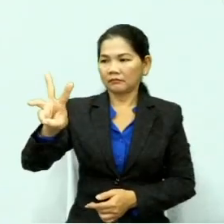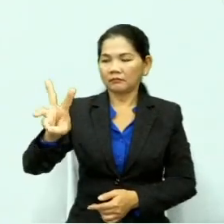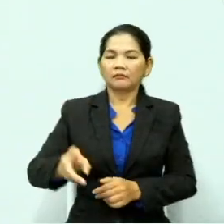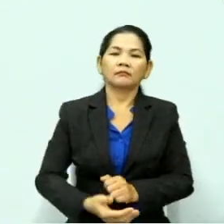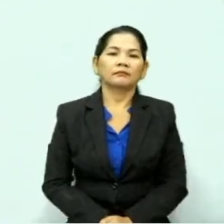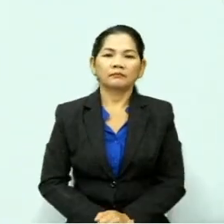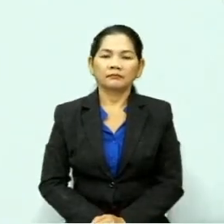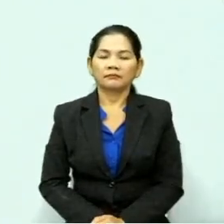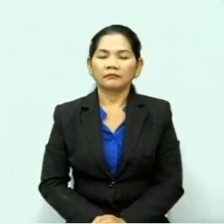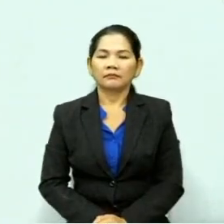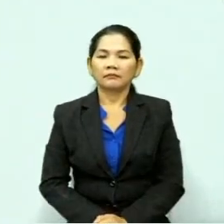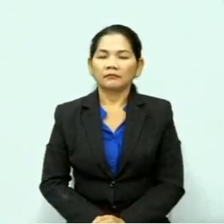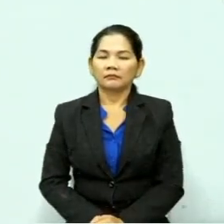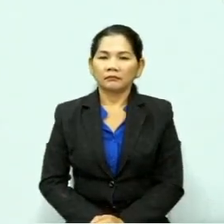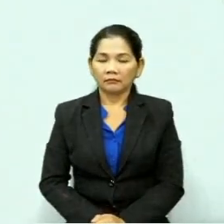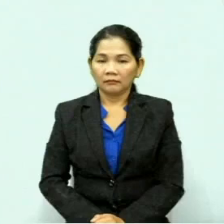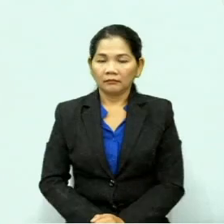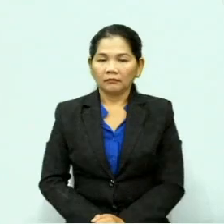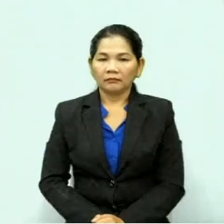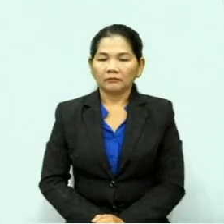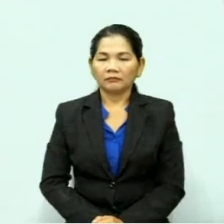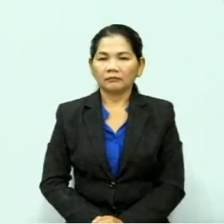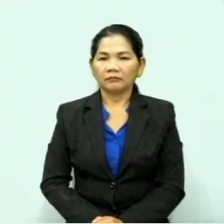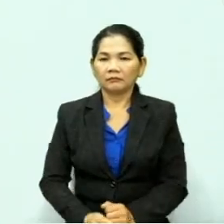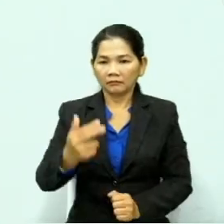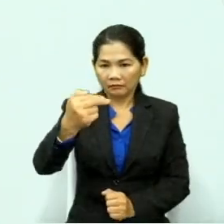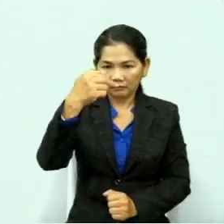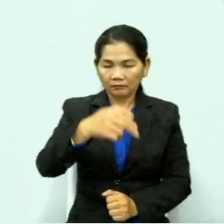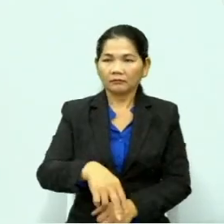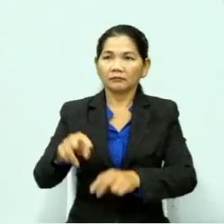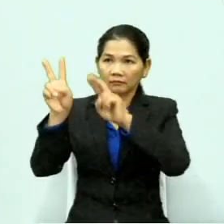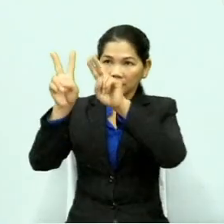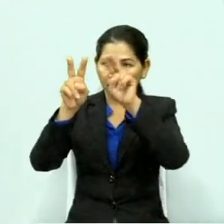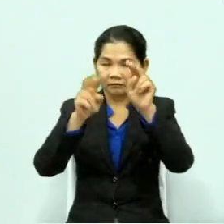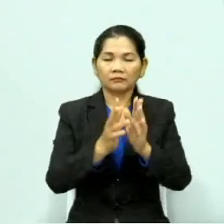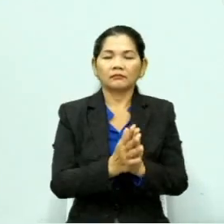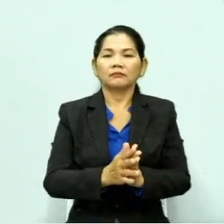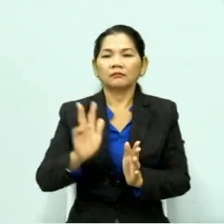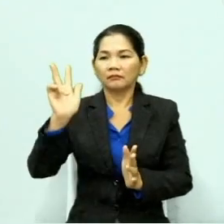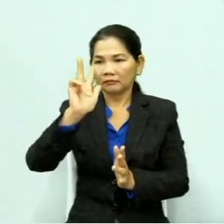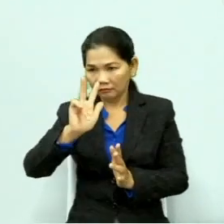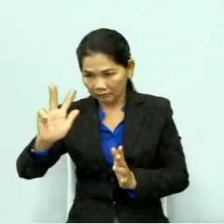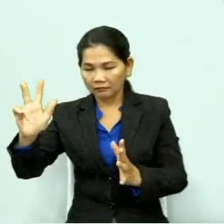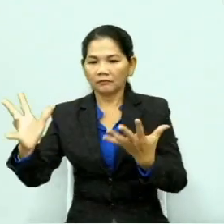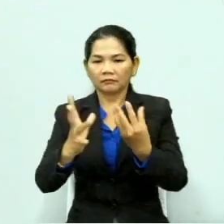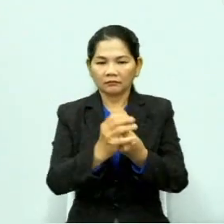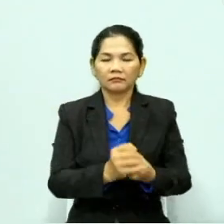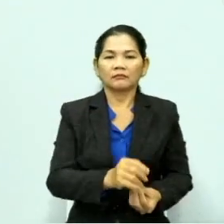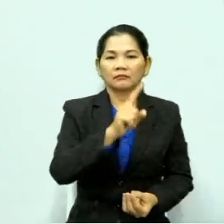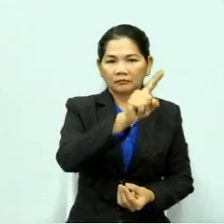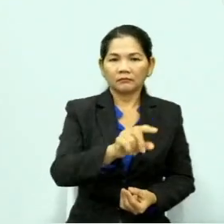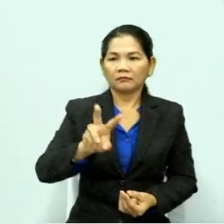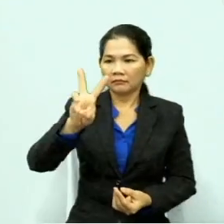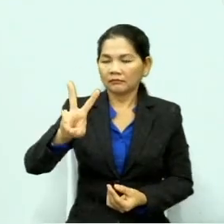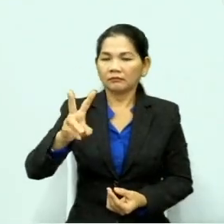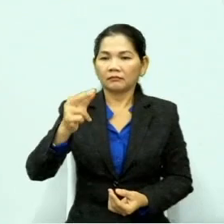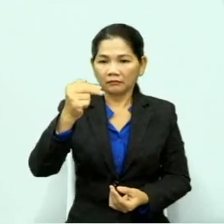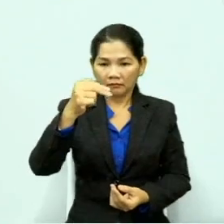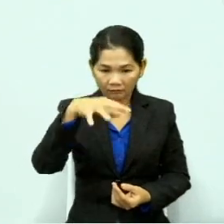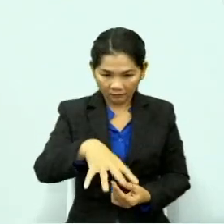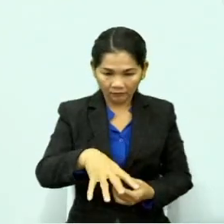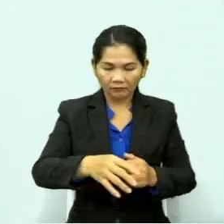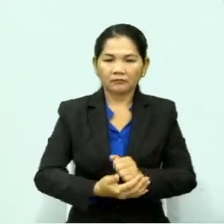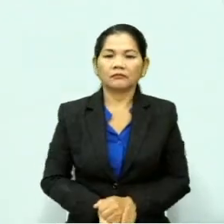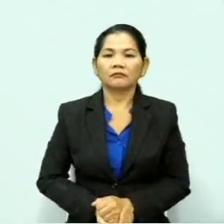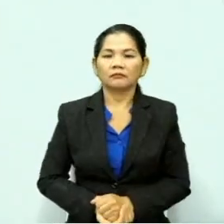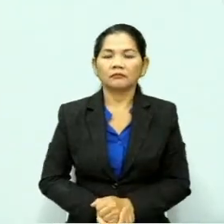bảy chả trắng còn lại thì sẽ cho đại chia prà sát chả cứ miên chấm nốt đập bấy con còn lại chả đập bấy còn